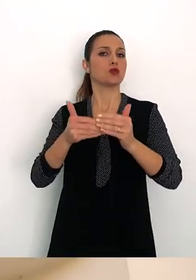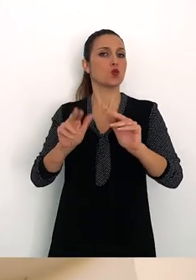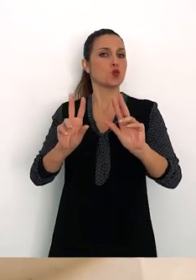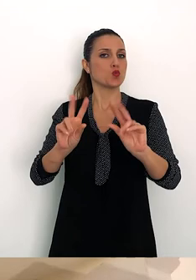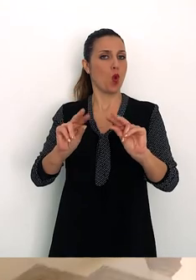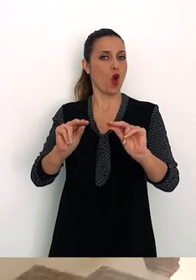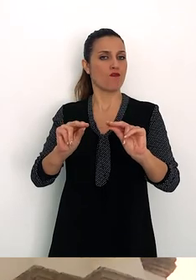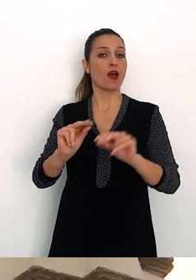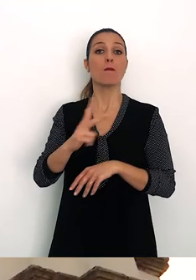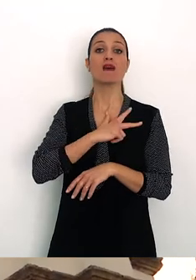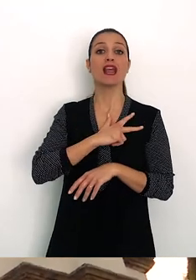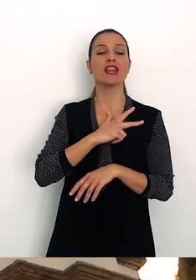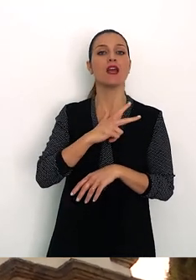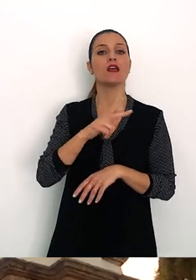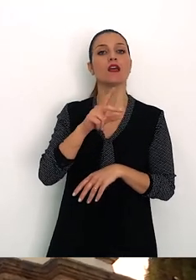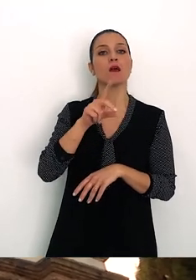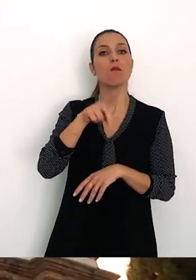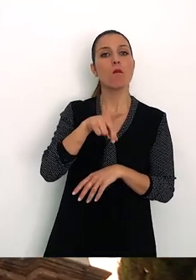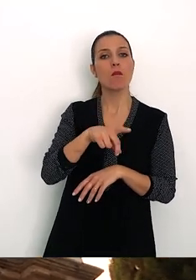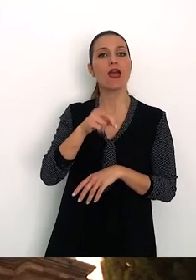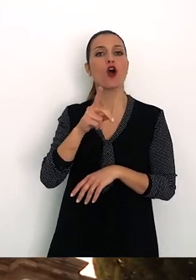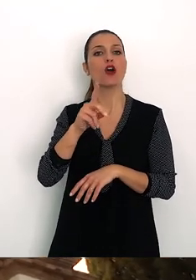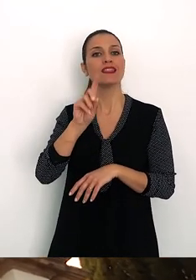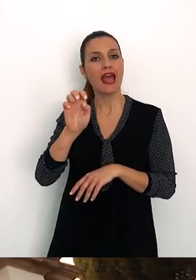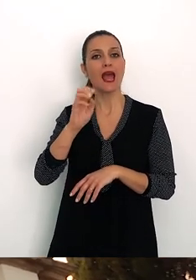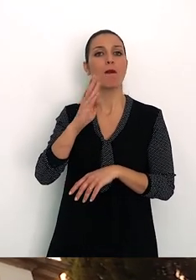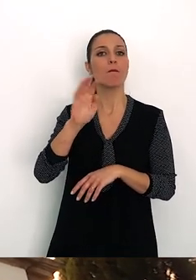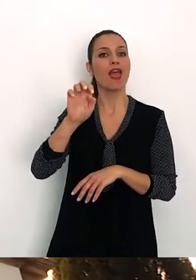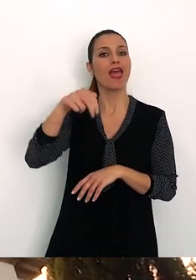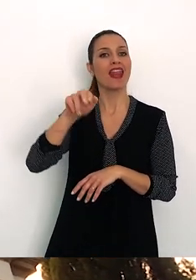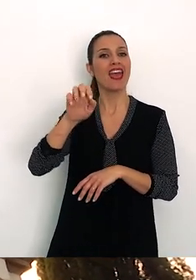struttura fortemente voluta dall'arciprete Don Pompeo de Benedictis.